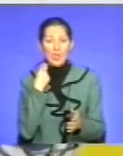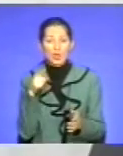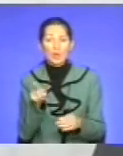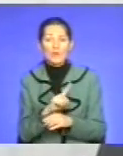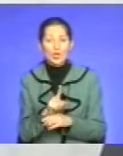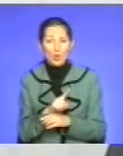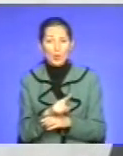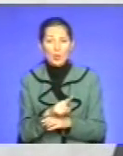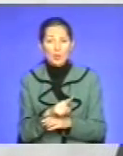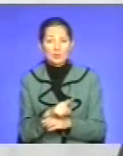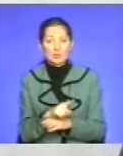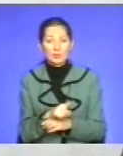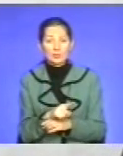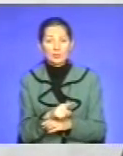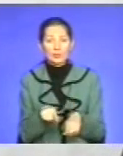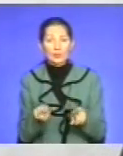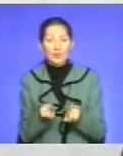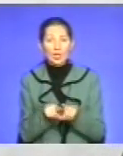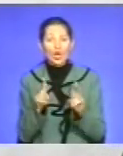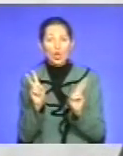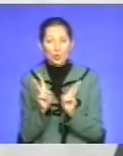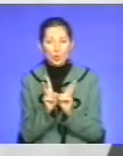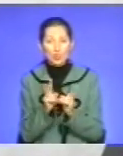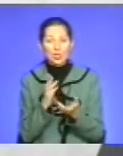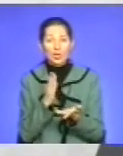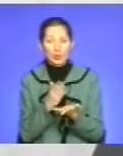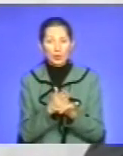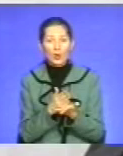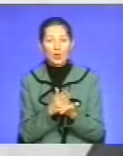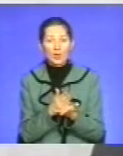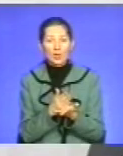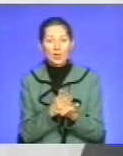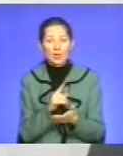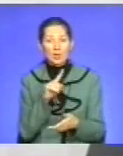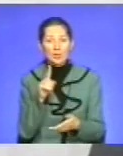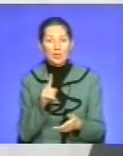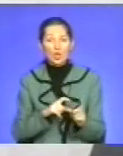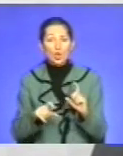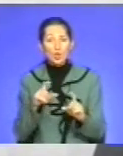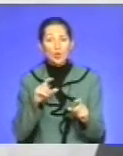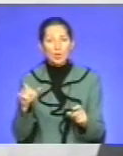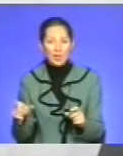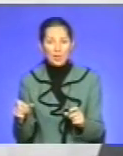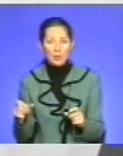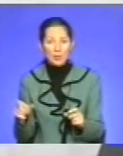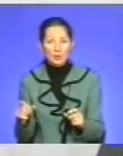Тернополі. Такі зустрічі відбуваються із студентами,